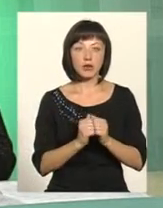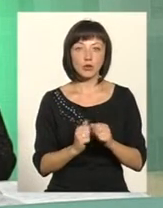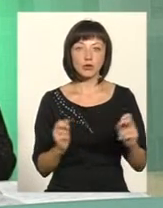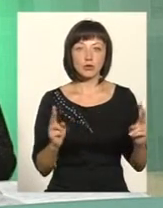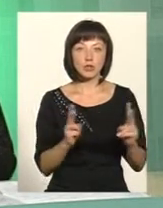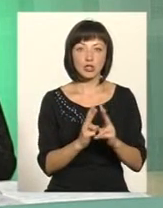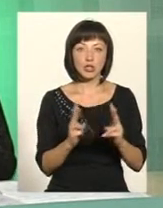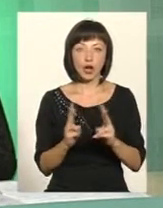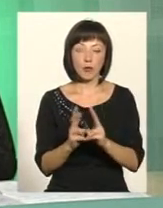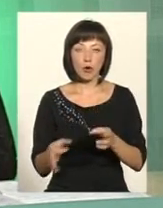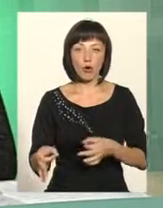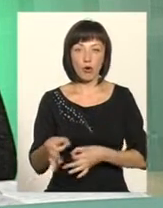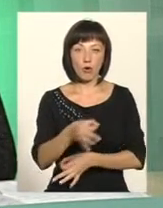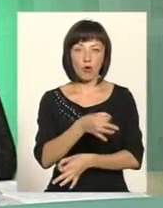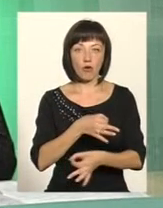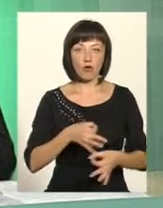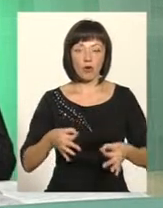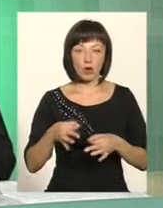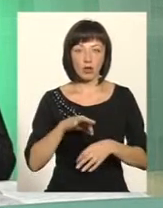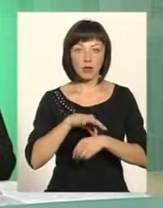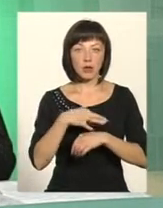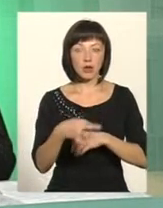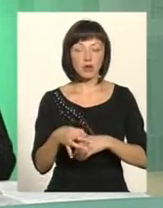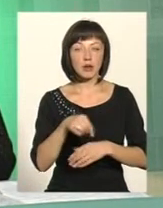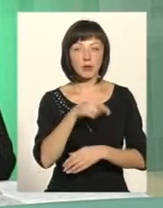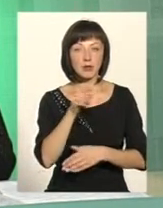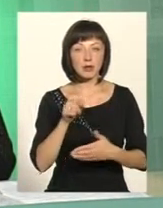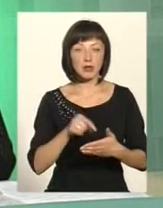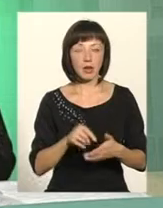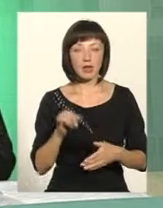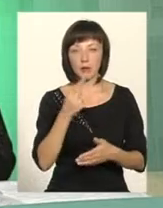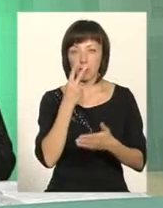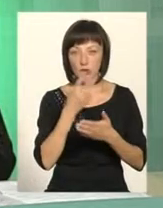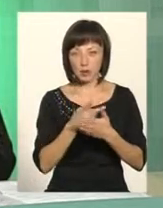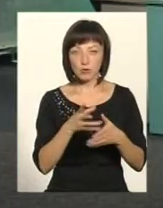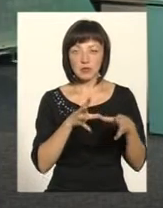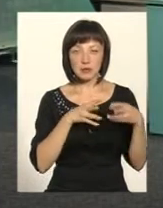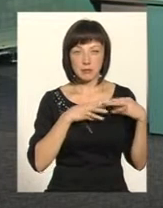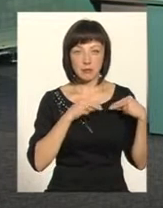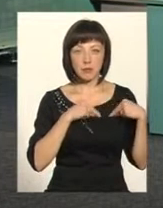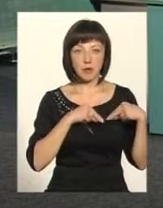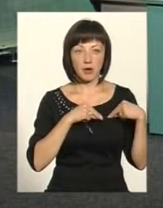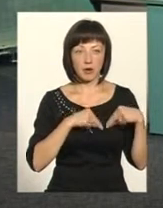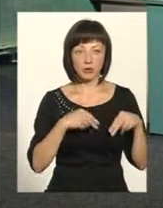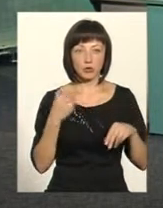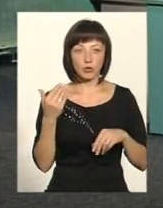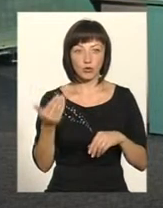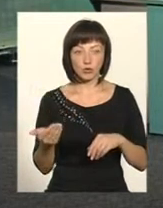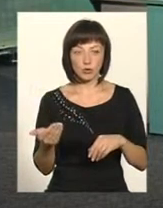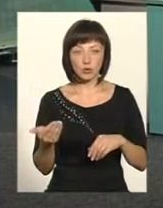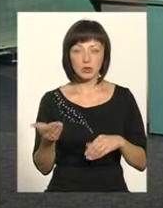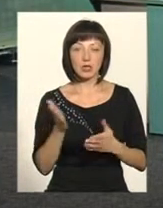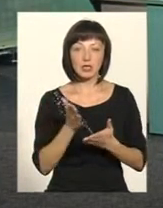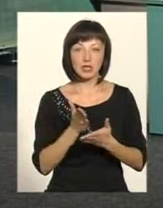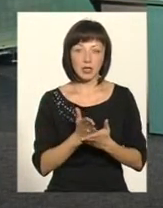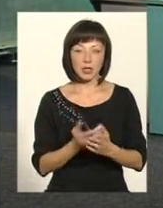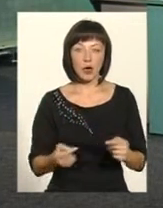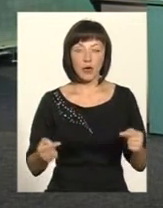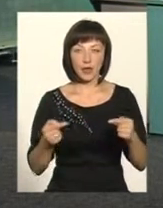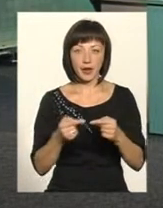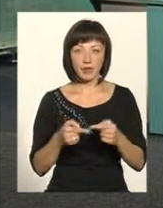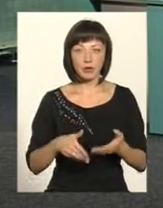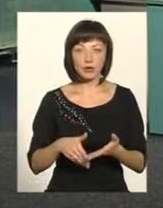зустрічаємося, обговорюємо такі нагорілі питання і бачимо співпрацю з його сторони. Є конкретна